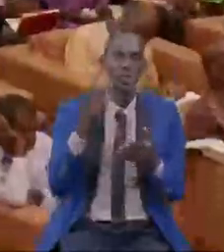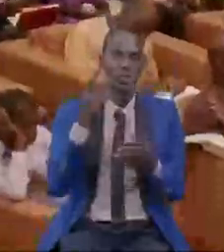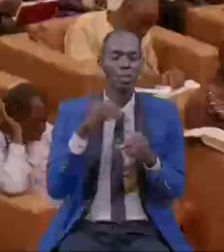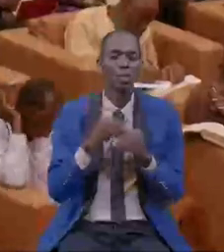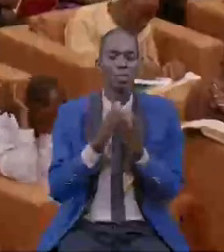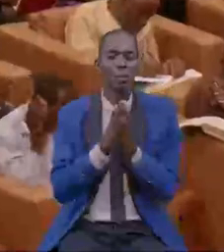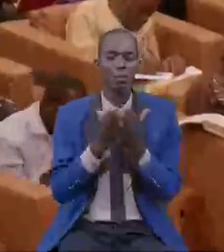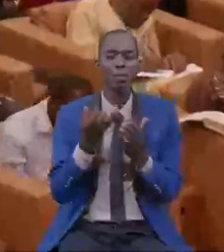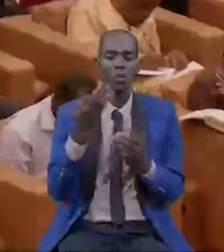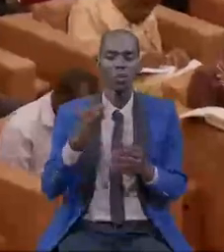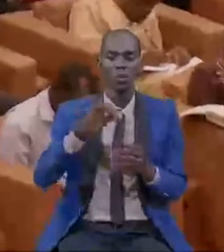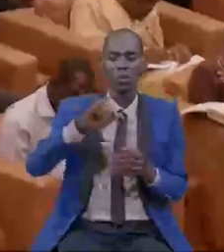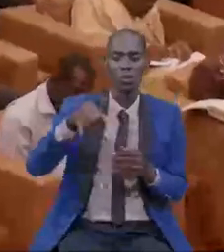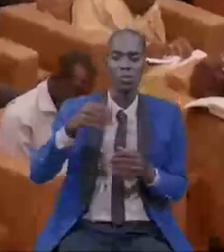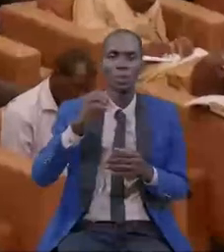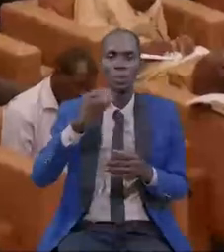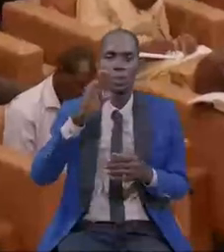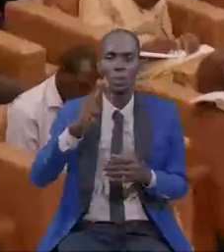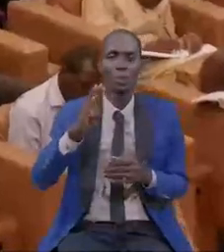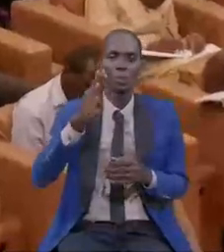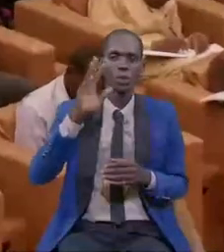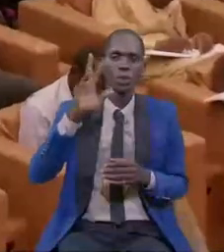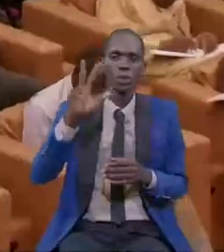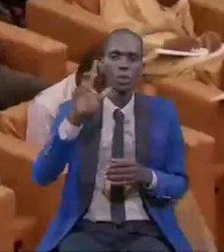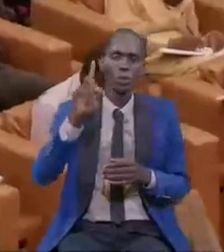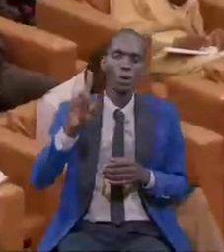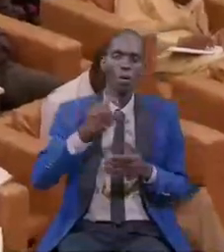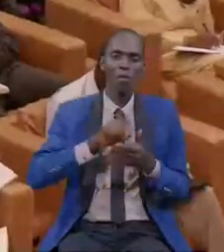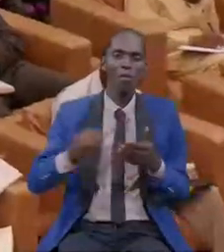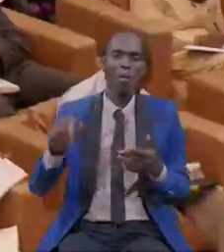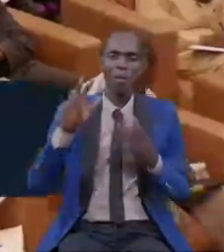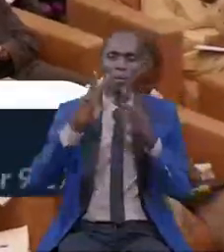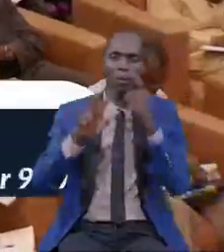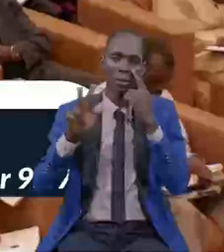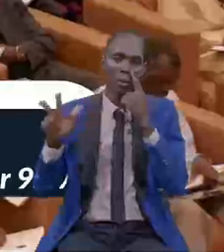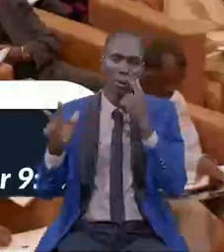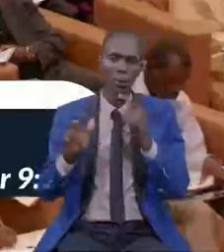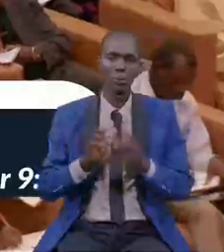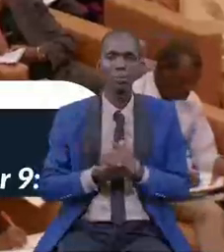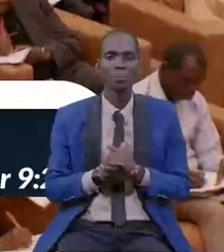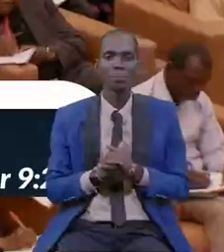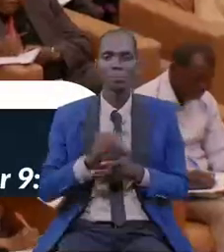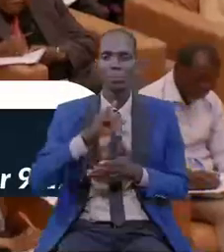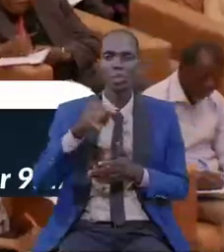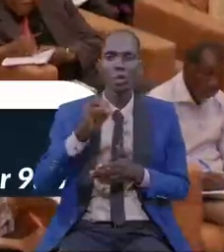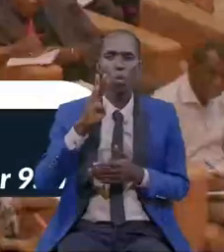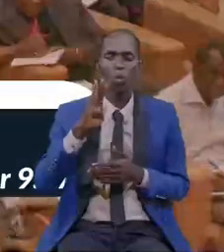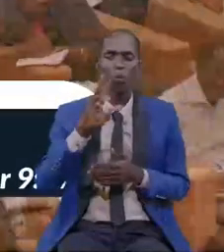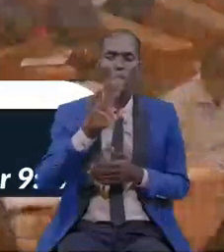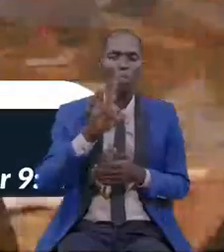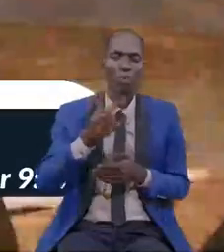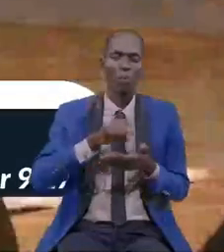est dit dans Job 31 job 31